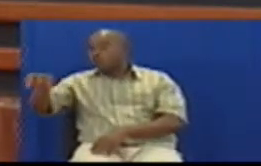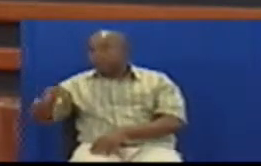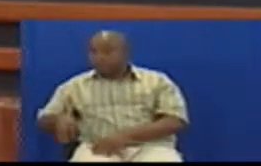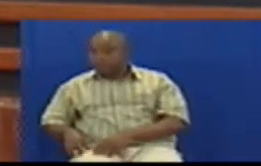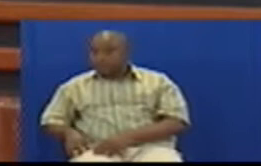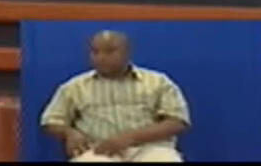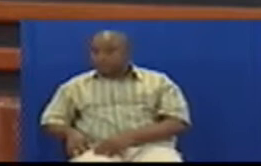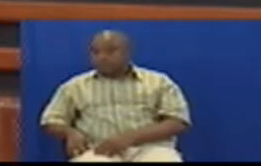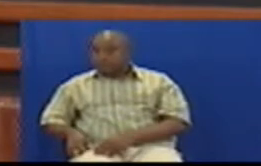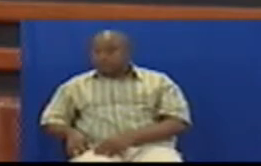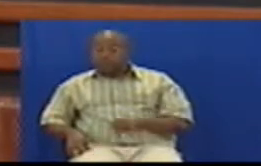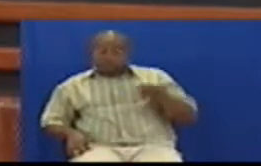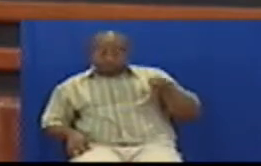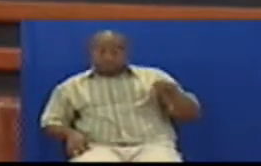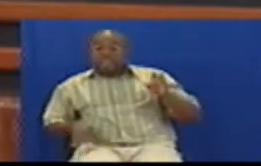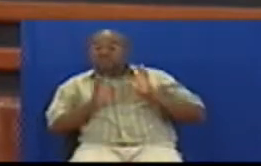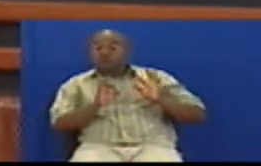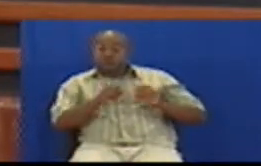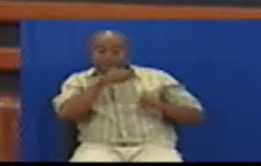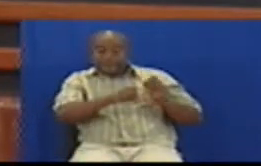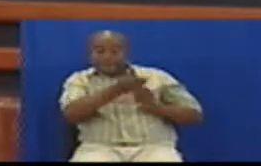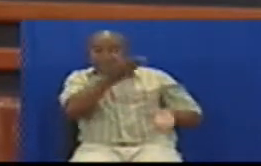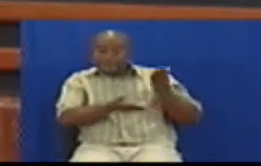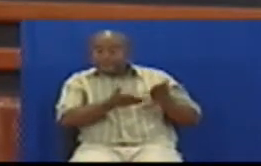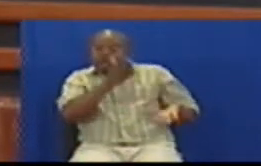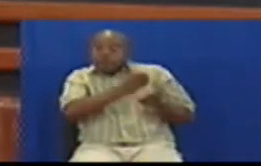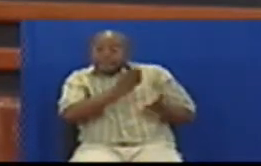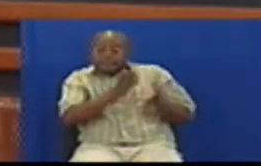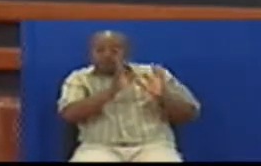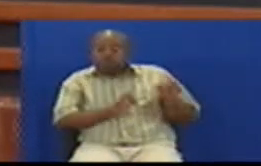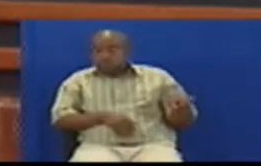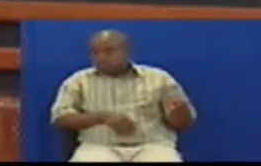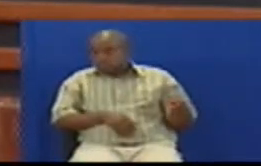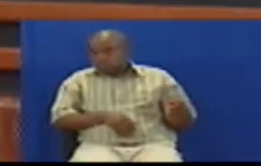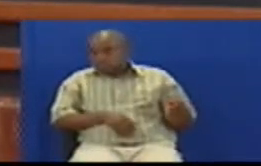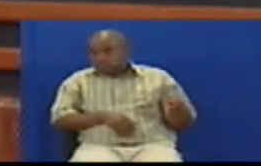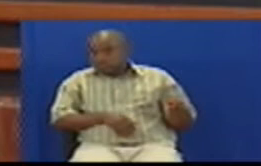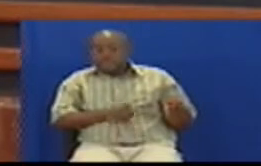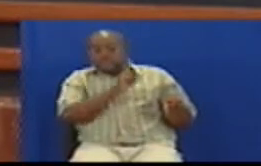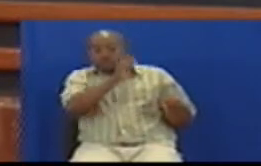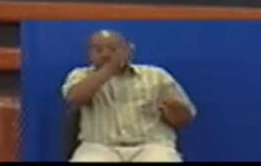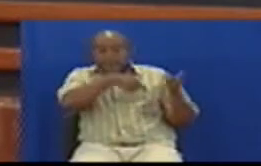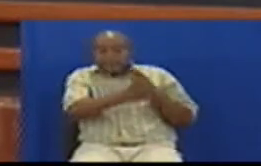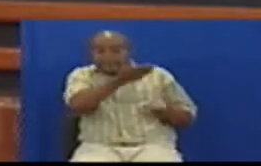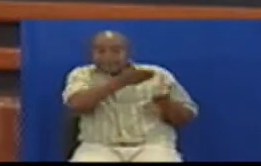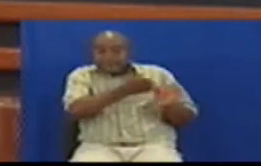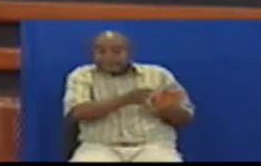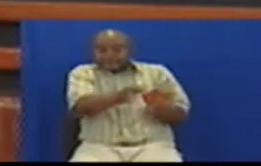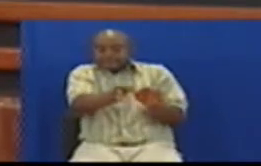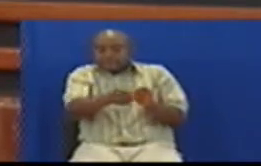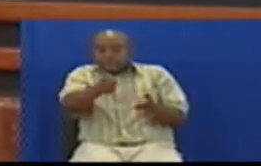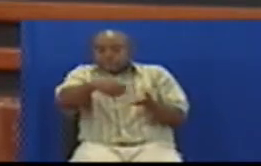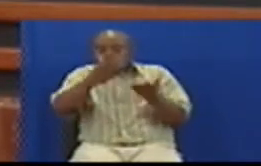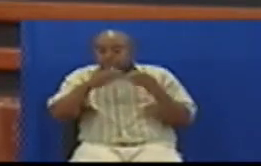huku kwenye zahanati kupatikana zahanati za kutosha na huduma zikawa nzuri, Mheshimiwa Spika, tutakuwa tuna mapungufu kidogo katika